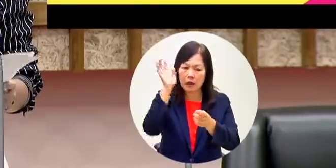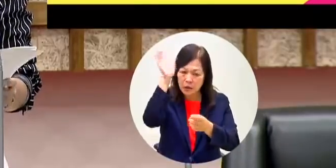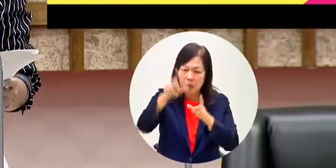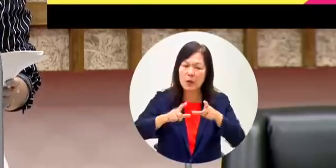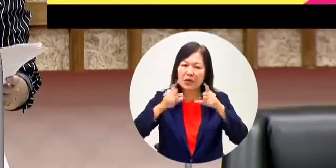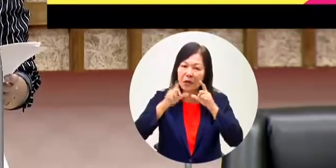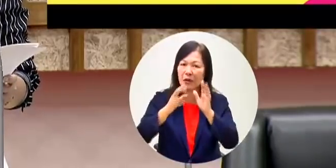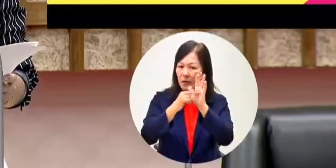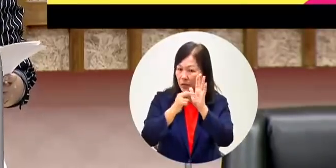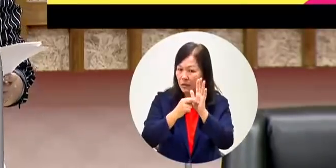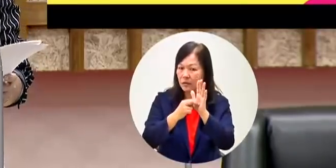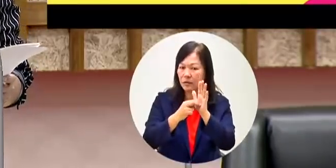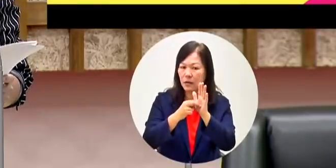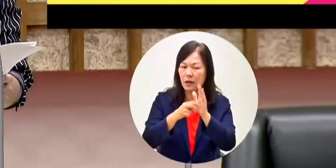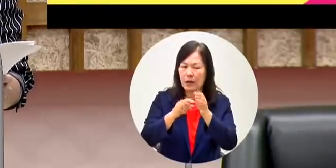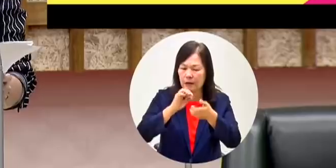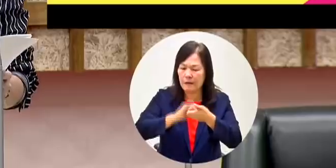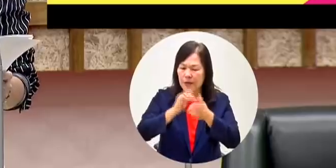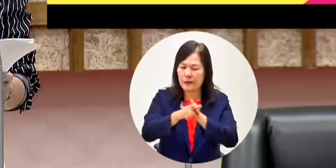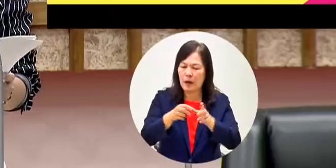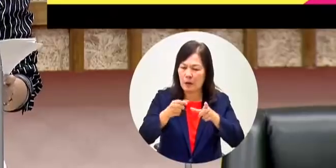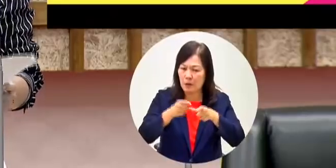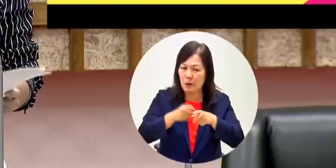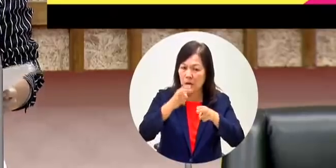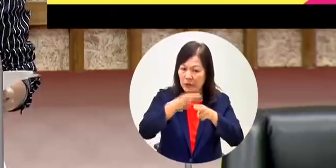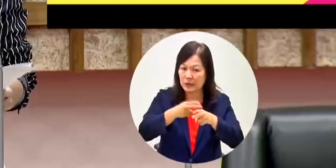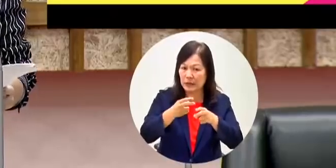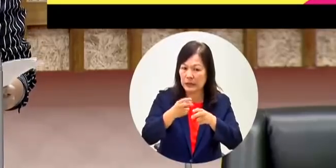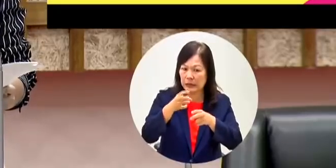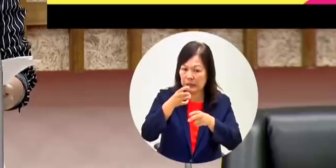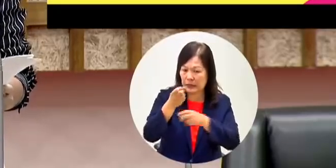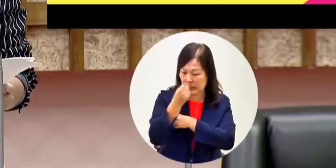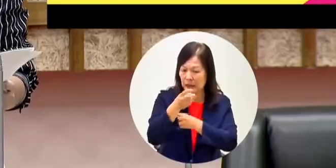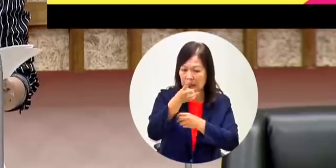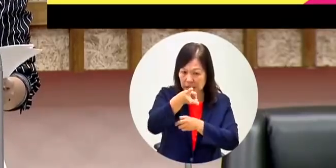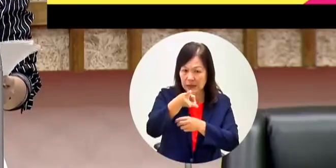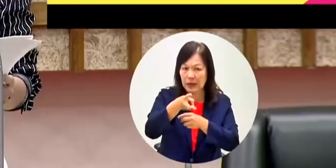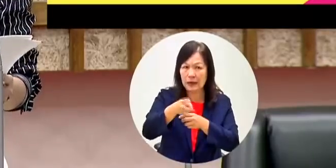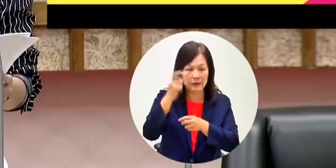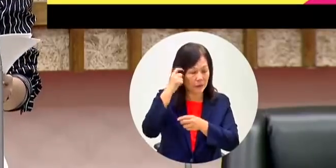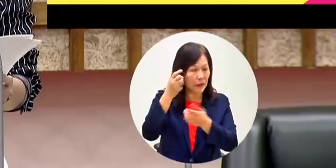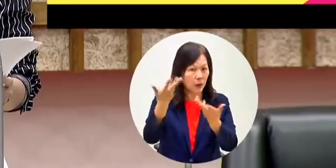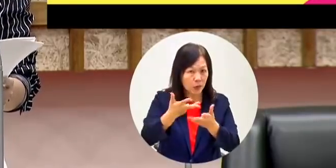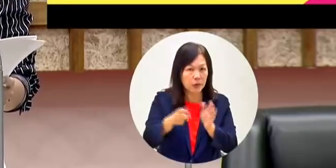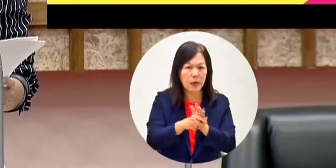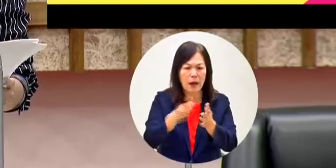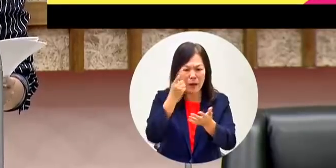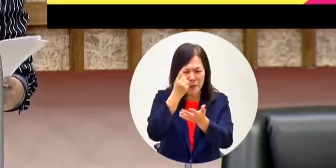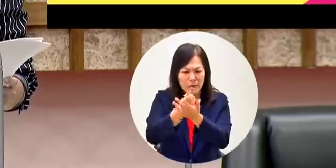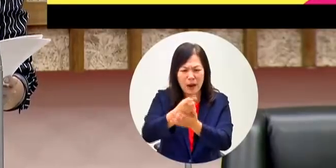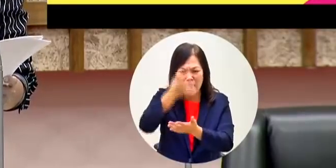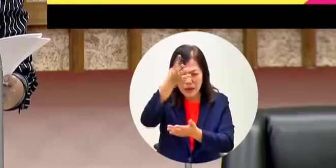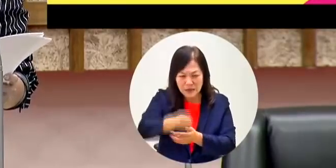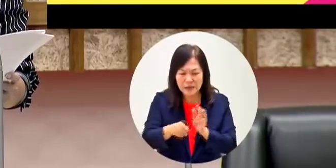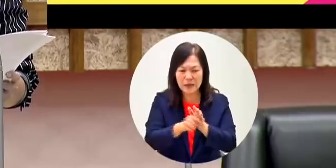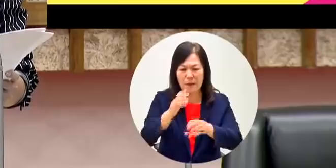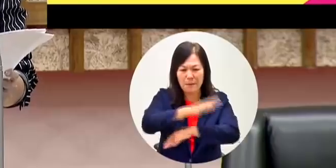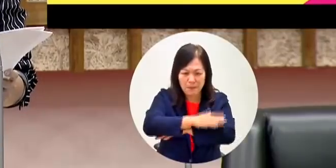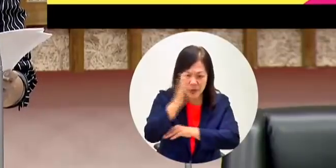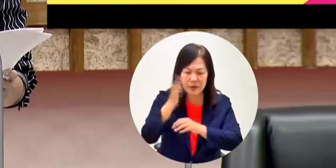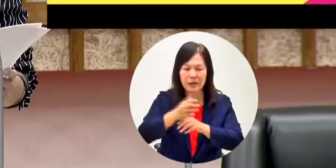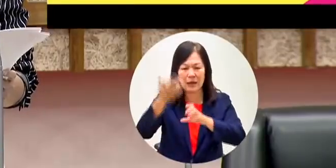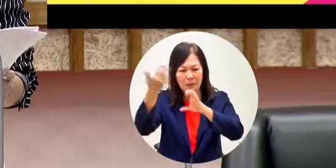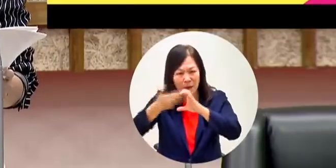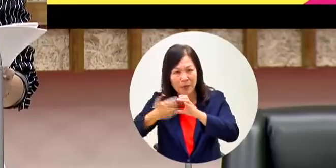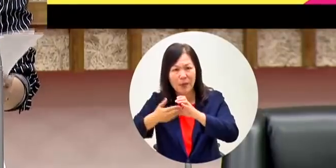力这三个字的一个问题，免得呢好几次呢我们看到报纸媒体上写的就是呢这